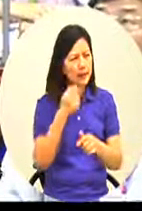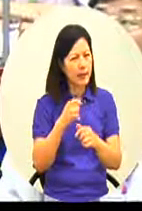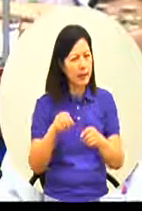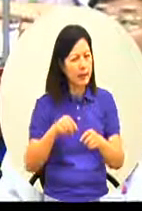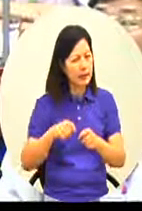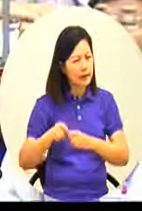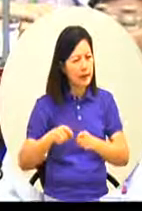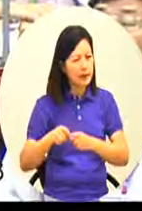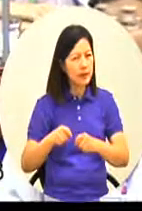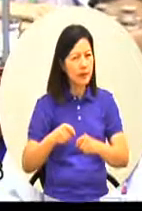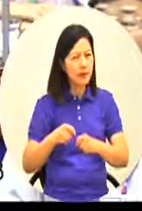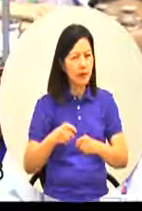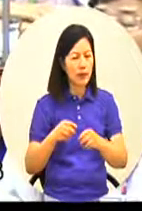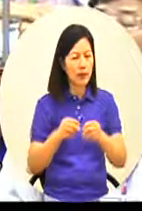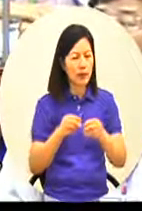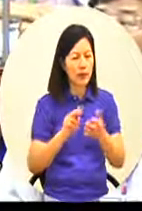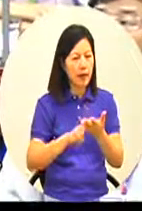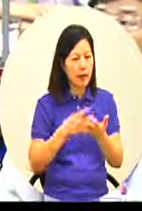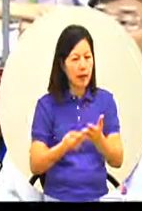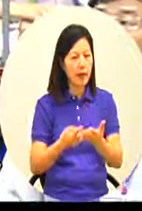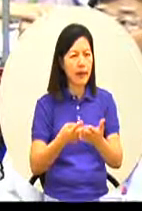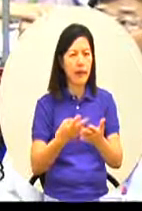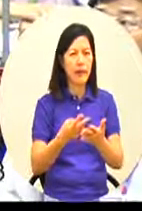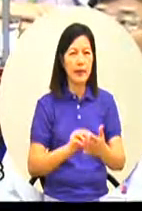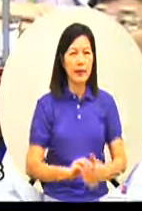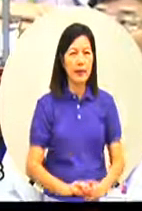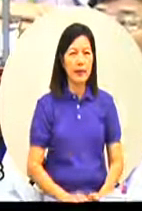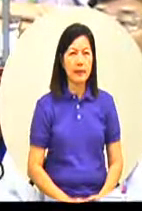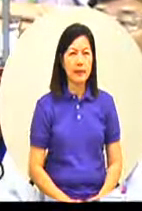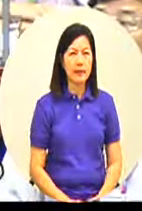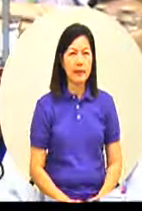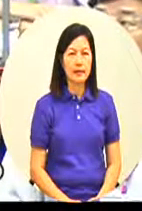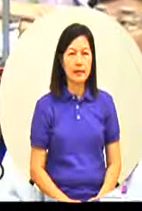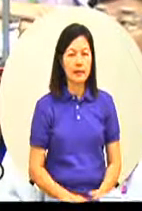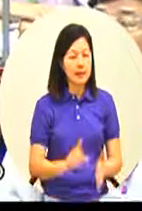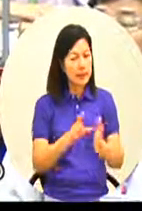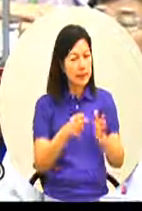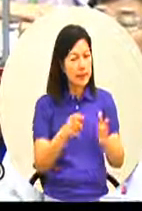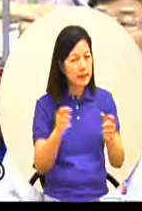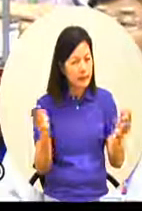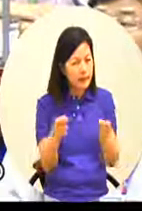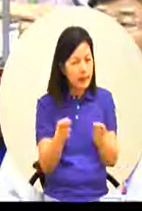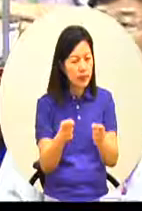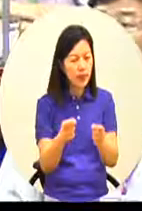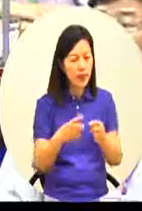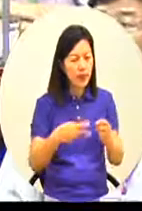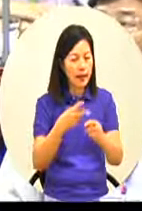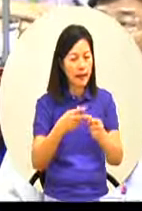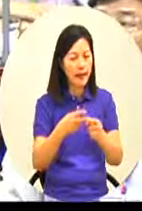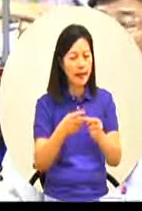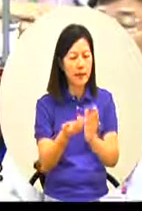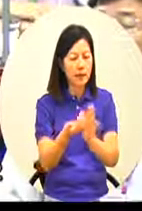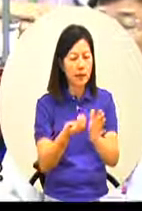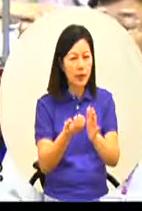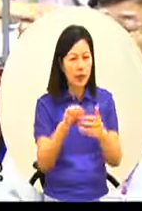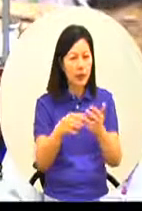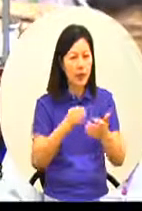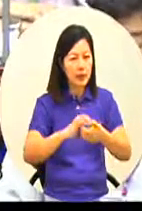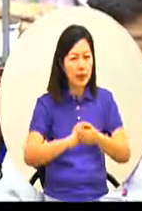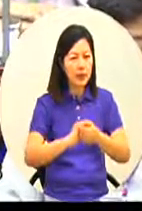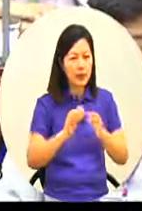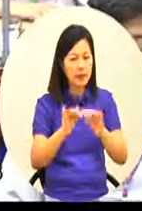点条例跟土地税法，想要把那个时间缩短为两年，规定地价一次啦，是有这样的